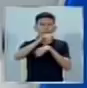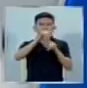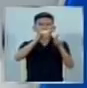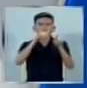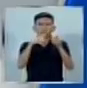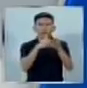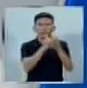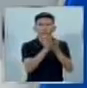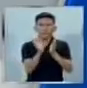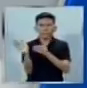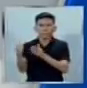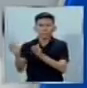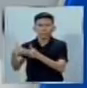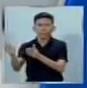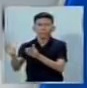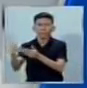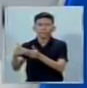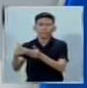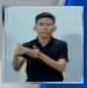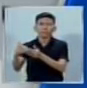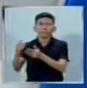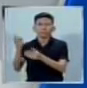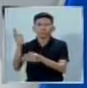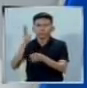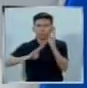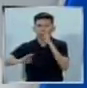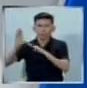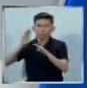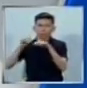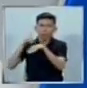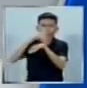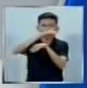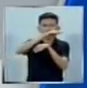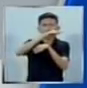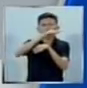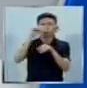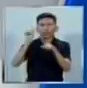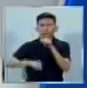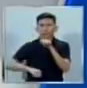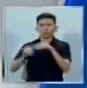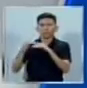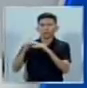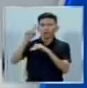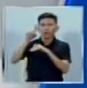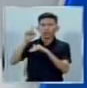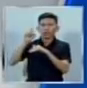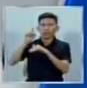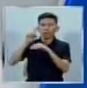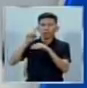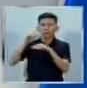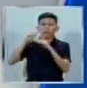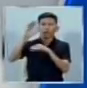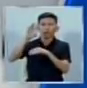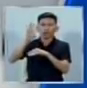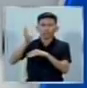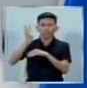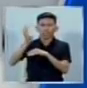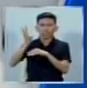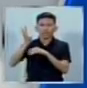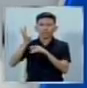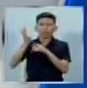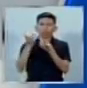clustered precincts dito sa canvassing system. Kaya ang nangyari ay yung more than 40 na clustered precincts ay manual upload yung ginawa